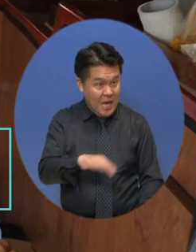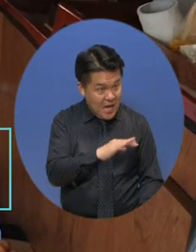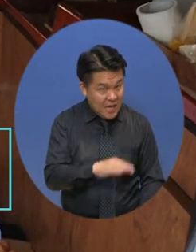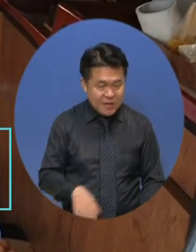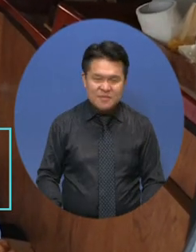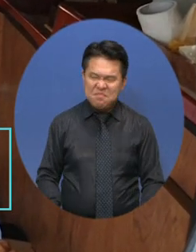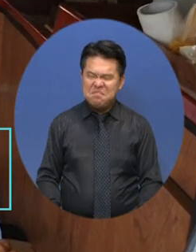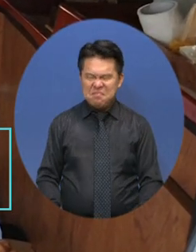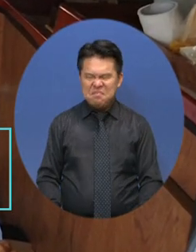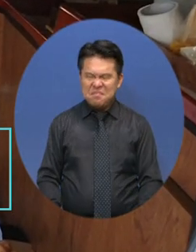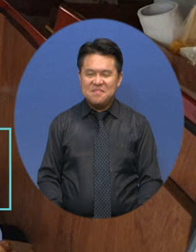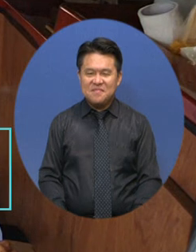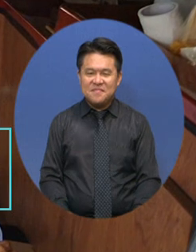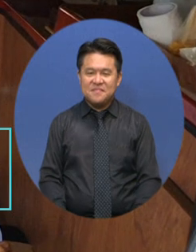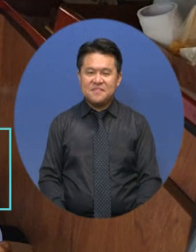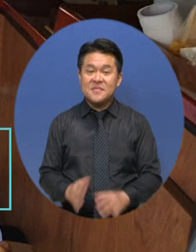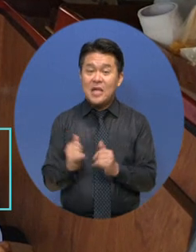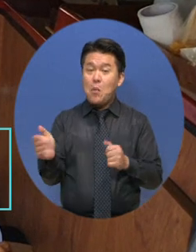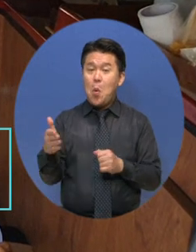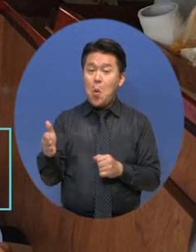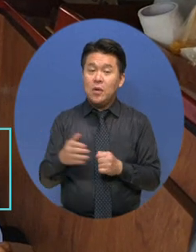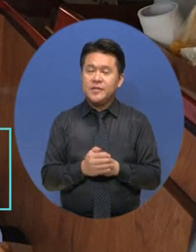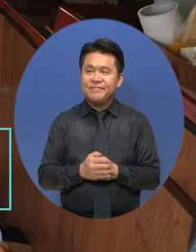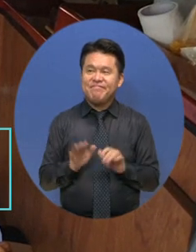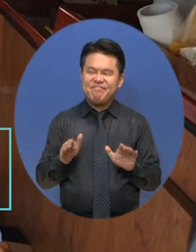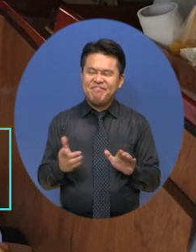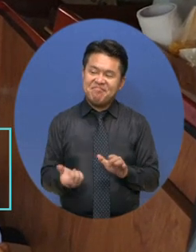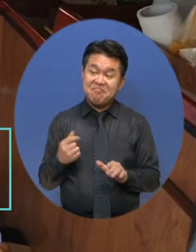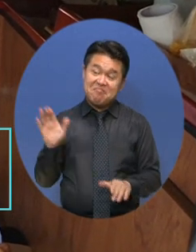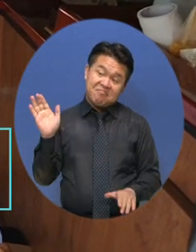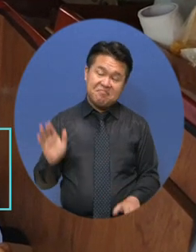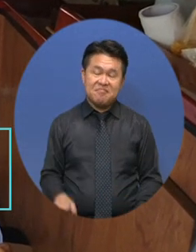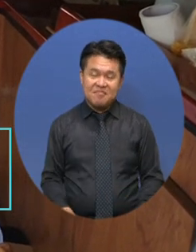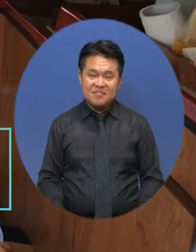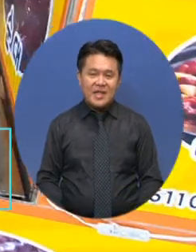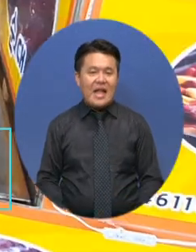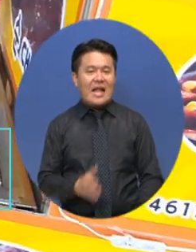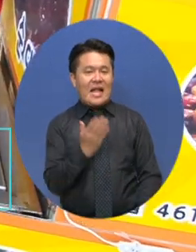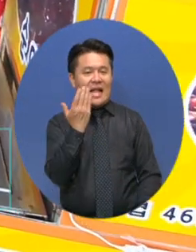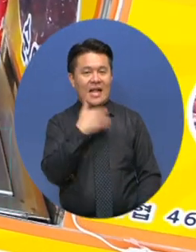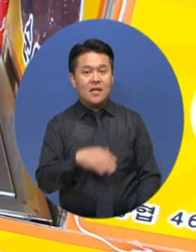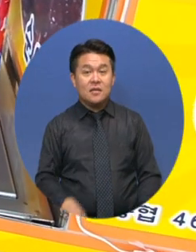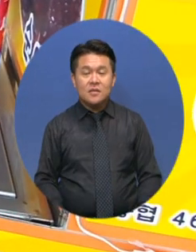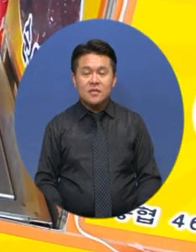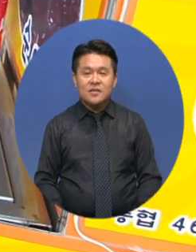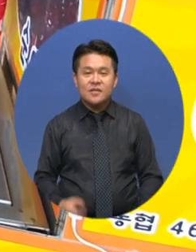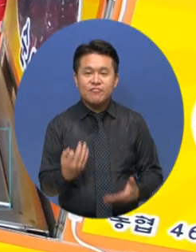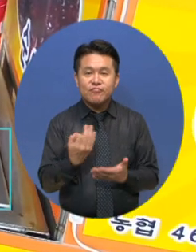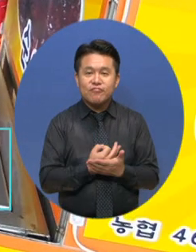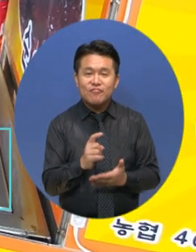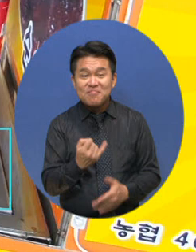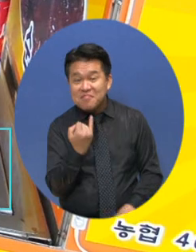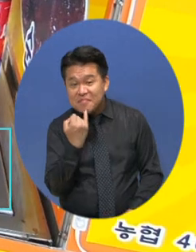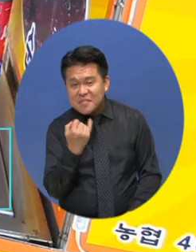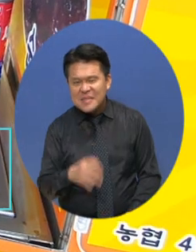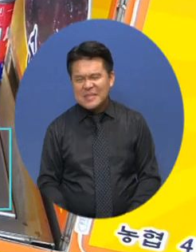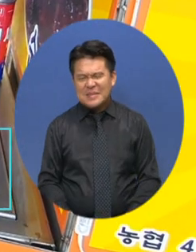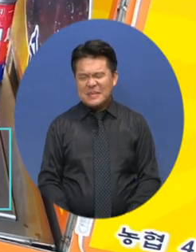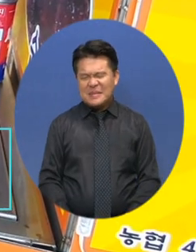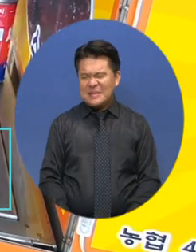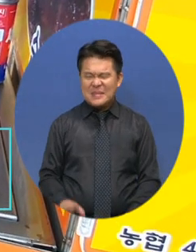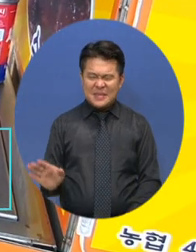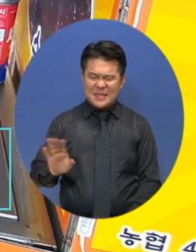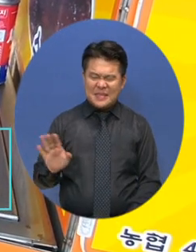가시네요. 네, 사람도 이제 없을 것 같고 해서 오늘은 좀 일찍 들어가려고. 아, 오늘 장사 좀 되셨어요? 장사